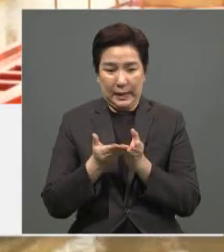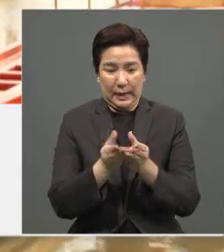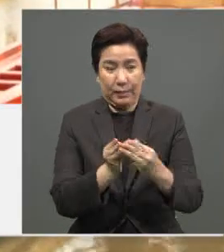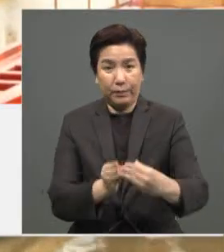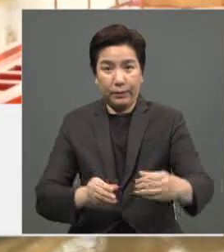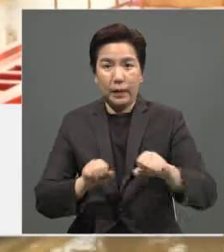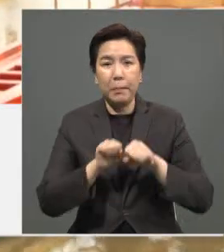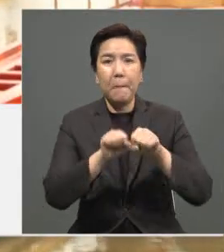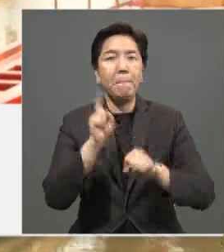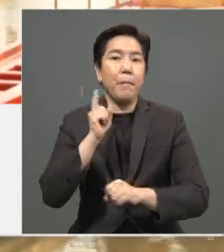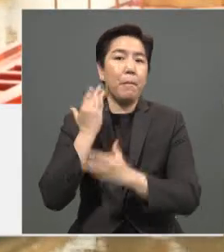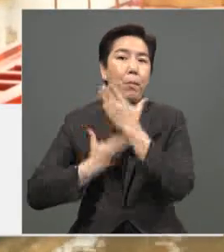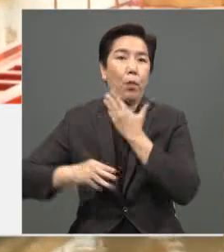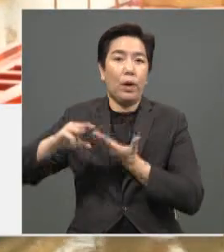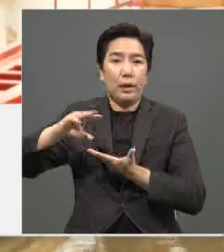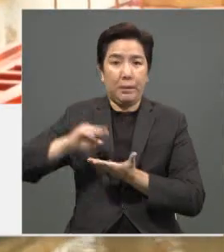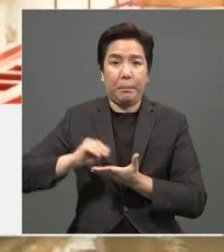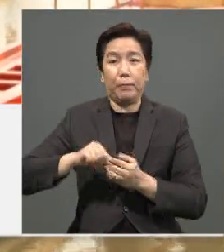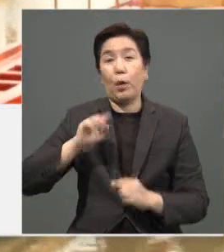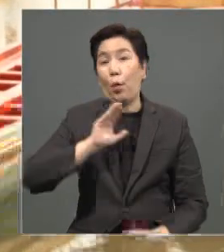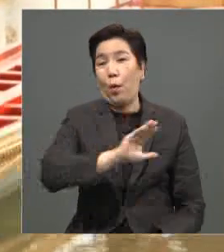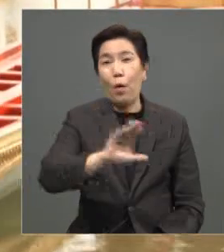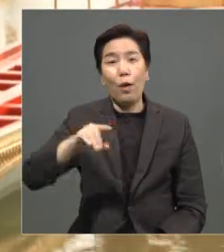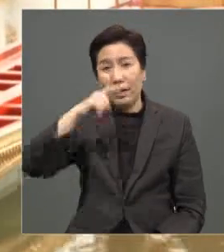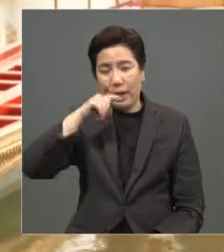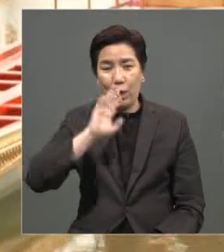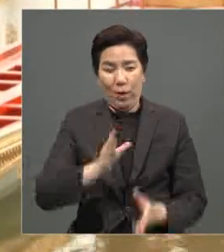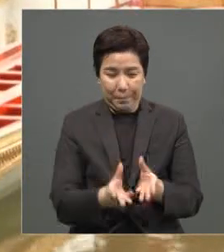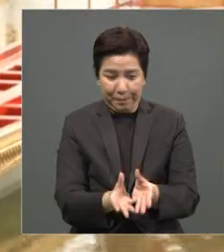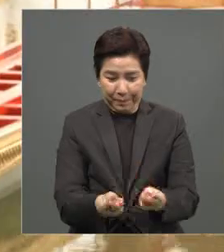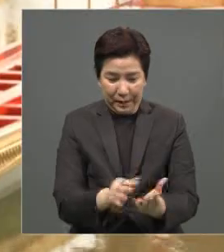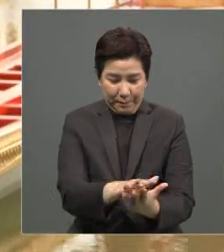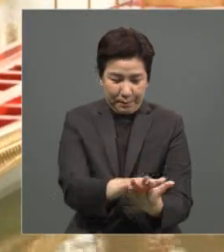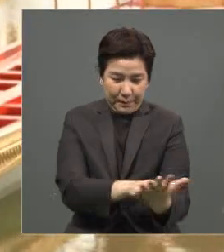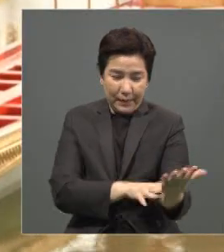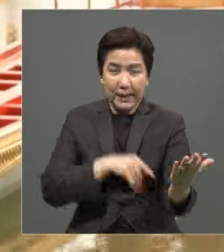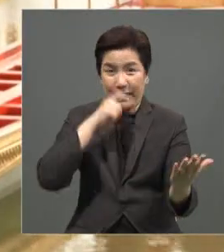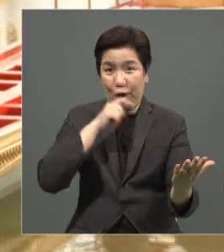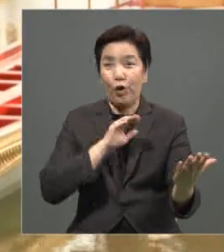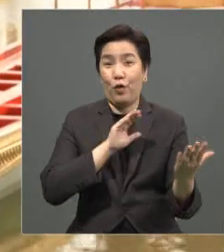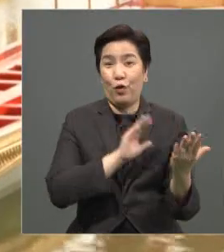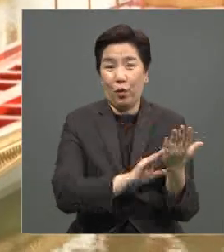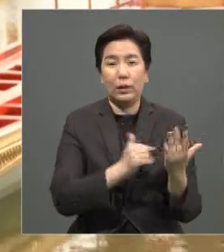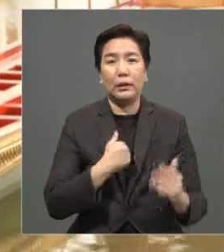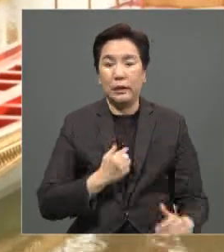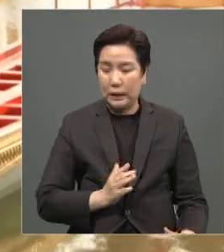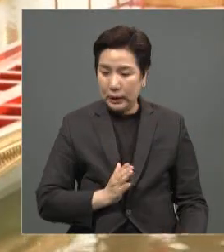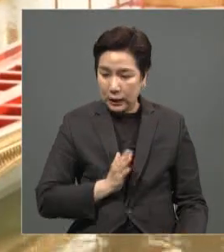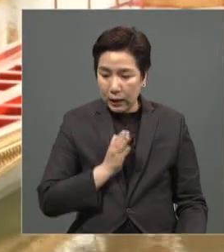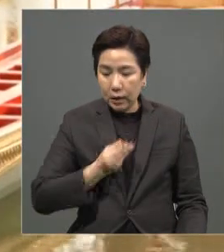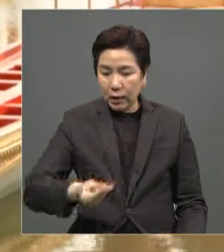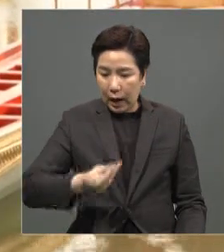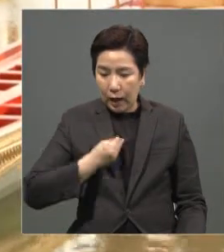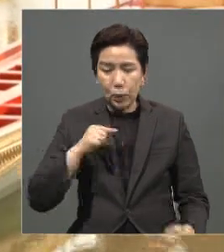เนี่ยจะเป็นประวัติศาสตร์ของคนไทยและก็ของแผ่นดินไทยครับผมรู้สึกว่ามีเกียรติแล้วก็ภาคภูมิใ